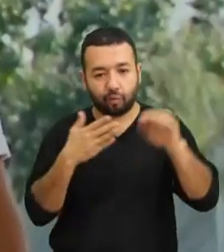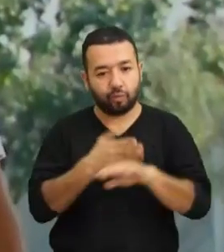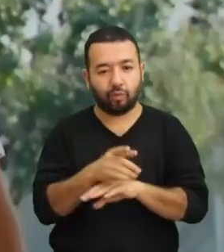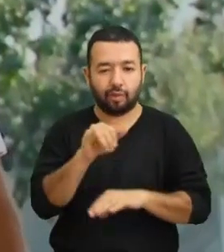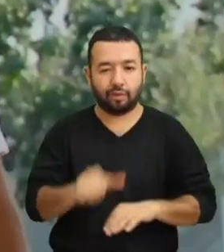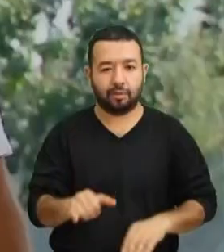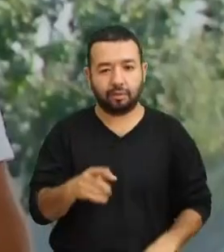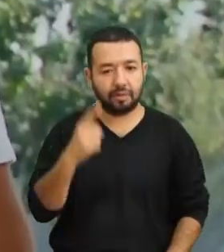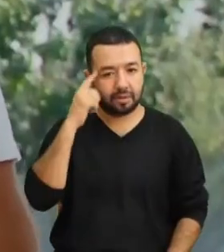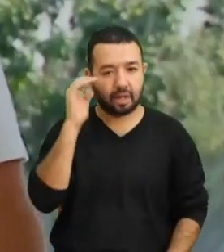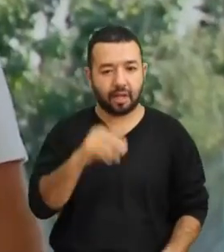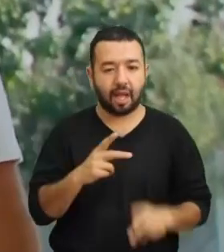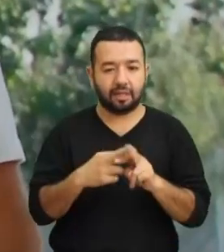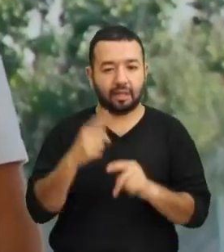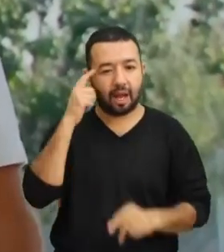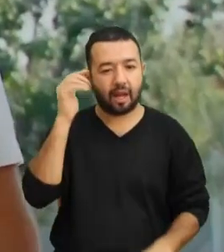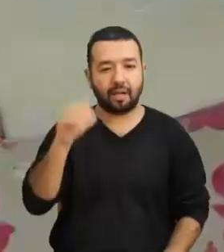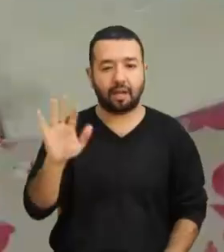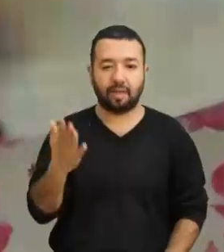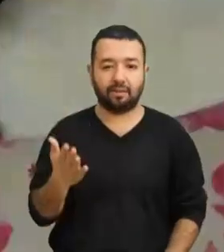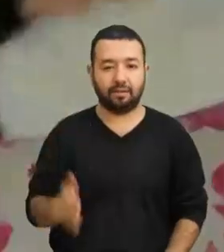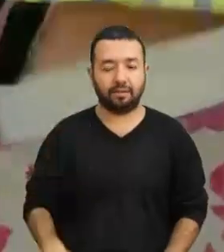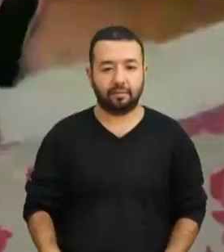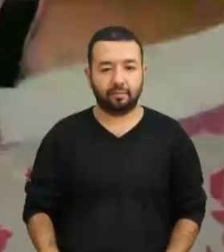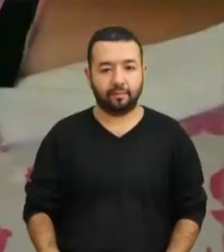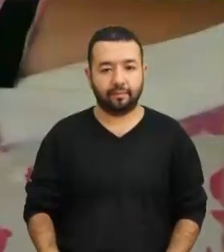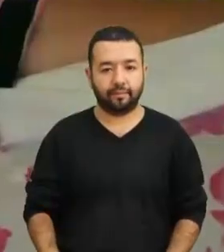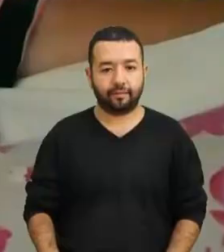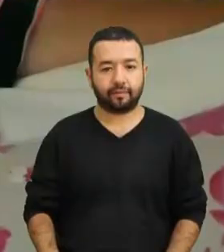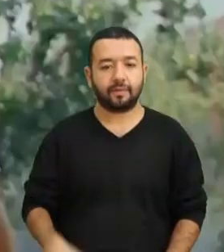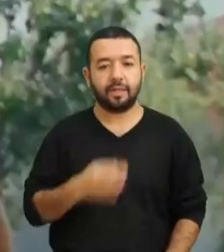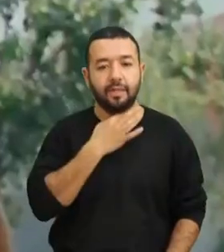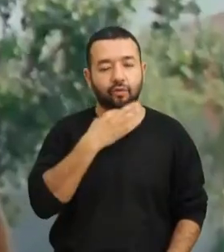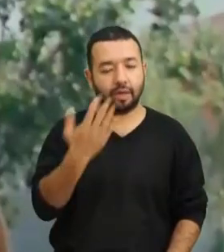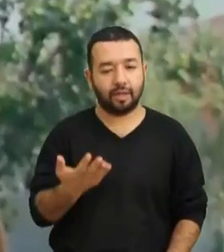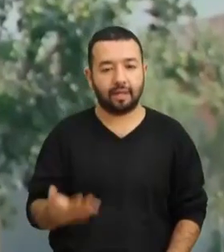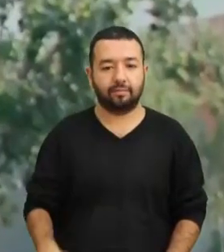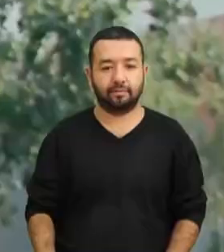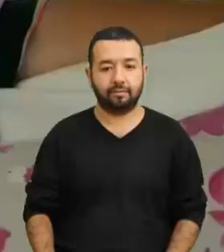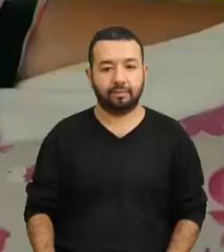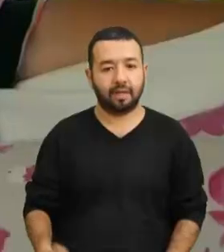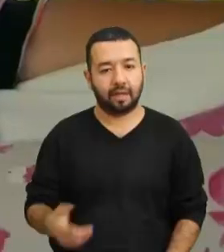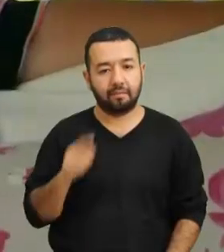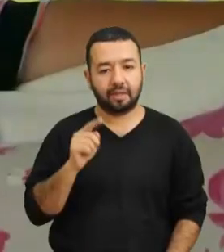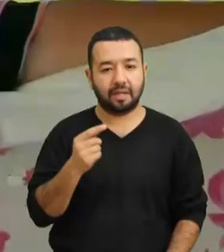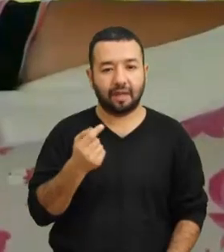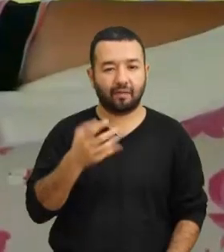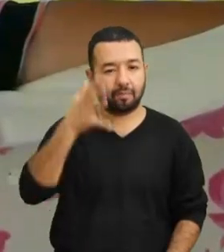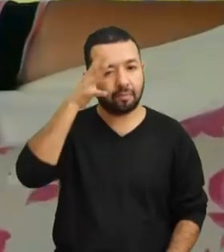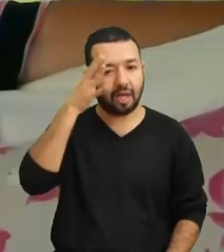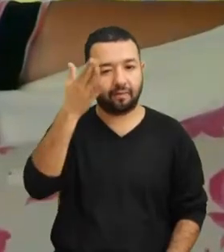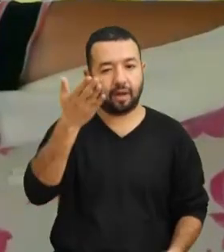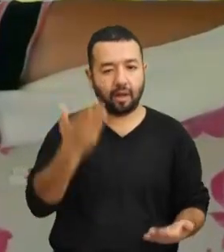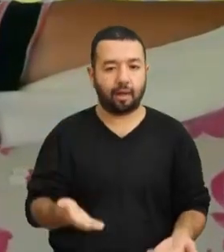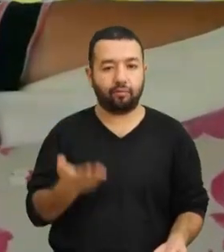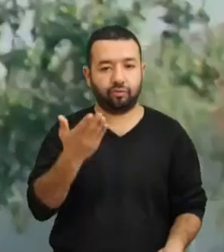abi. Senin aklına gelen şeytanın aklına gelmez vallahi. Teşekkür ederim canım, teşekkür ederim. Ama sen de hafif malsın, bunu